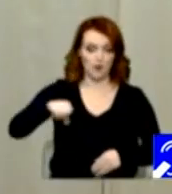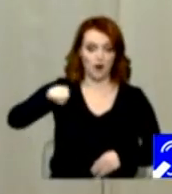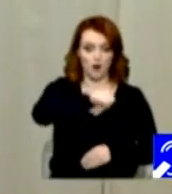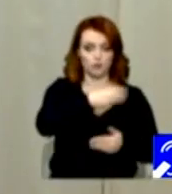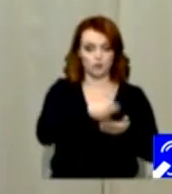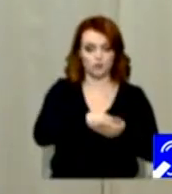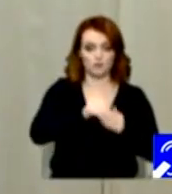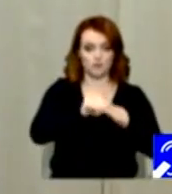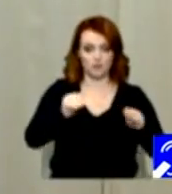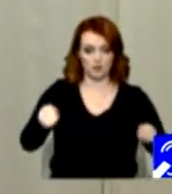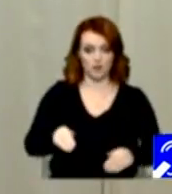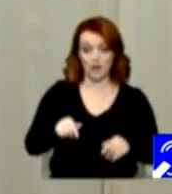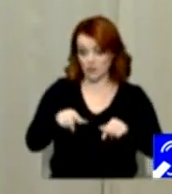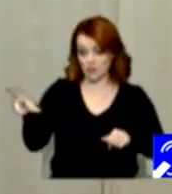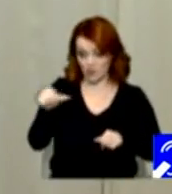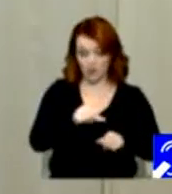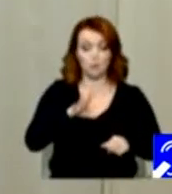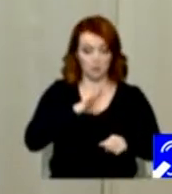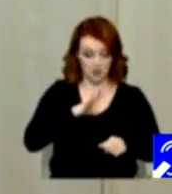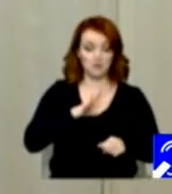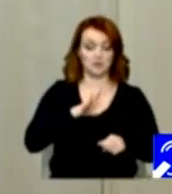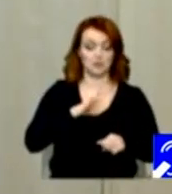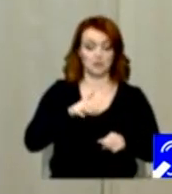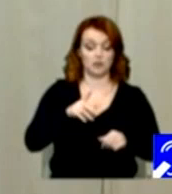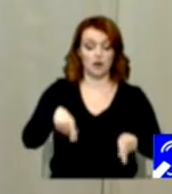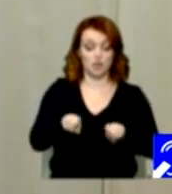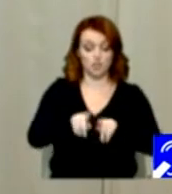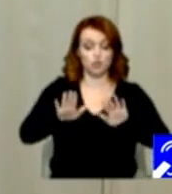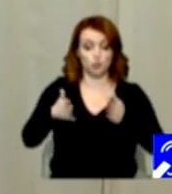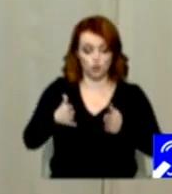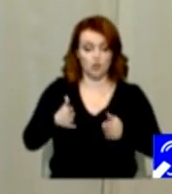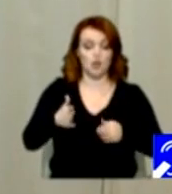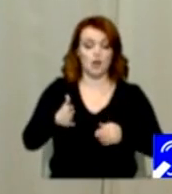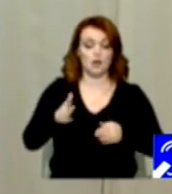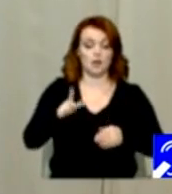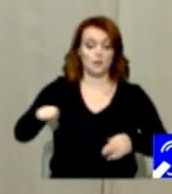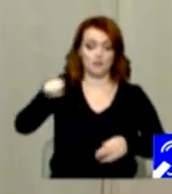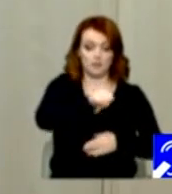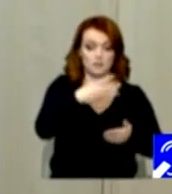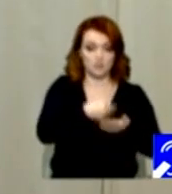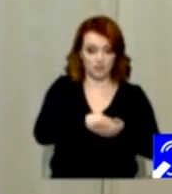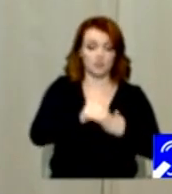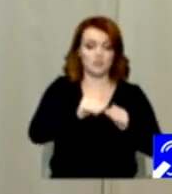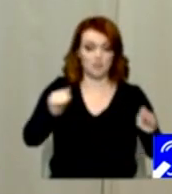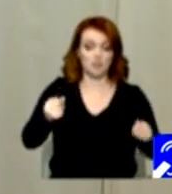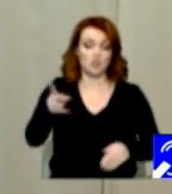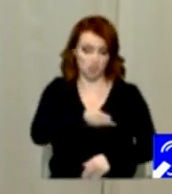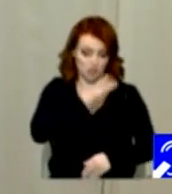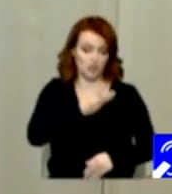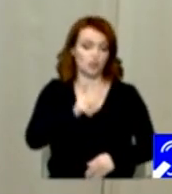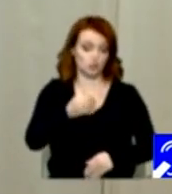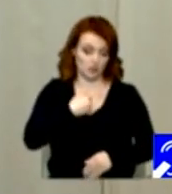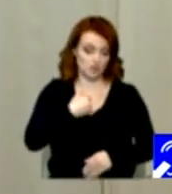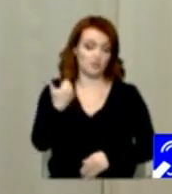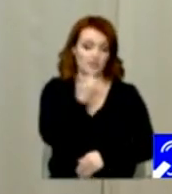săptămână avut și am avut locuri se va copiii și părinții au adus să se vaccineze absolut și au dorea ei doreau Deci